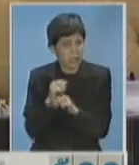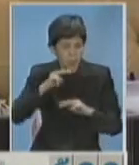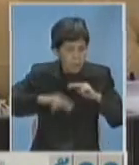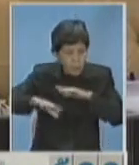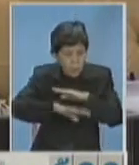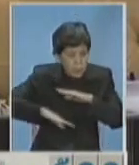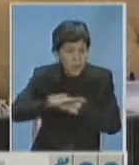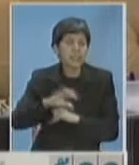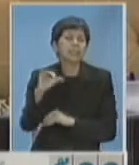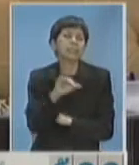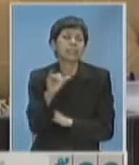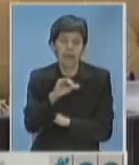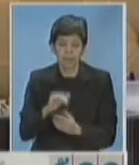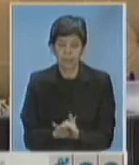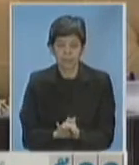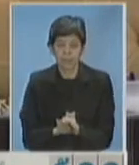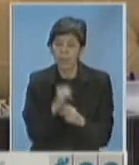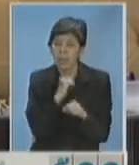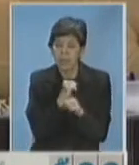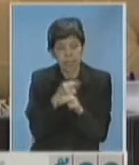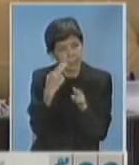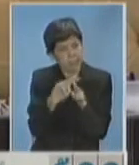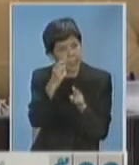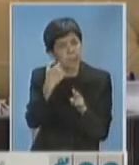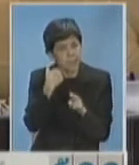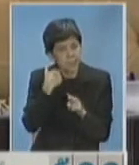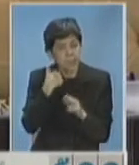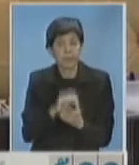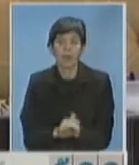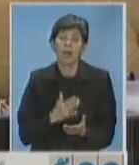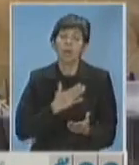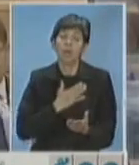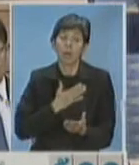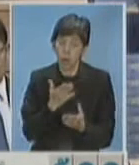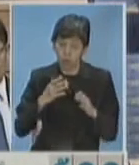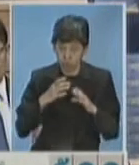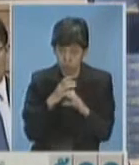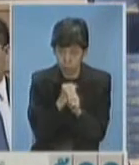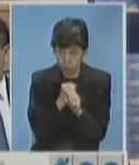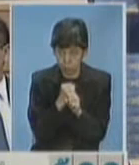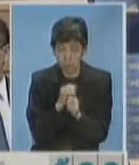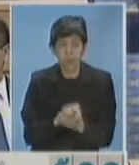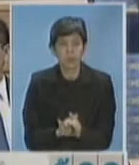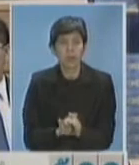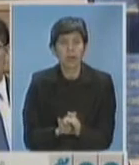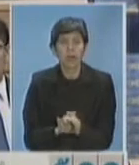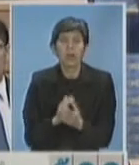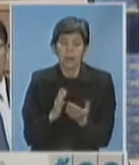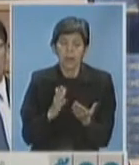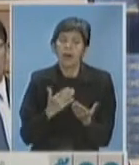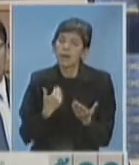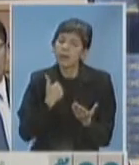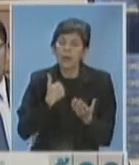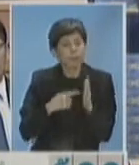พิสูจน์ออกมาเลยครับ ท่านประธานครับ พูดกระทำให้เขาเสียหาย และผมขออนุญาตสรุปในประเด็นนี้เลยนะครับว่าในที่สุด